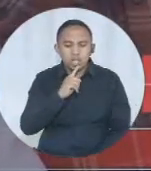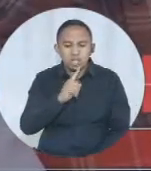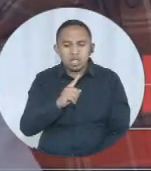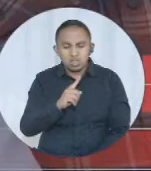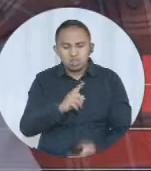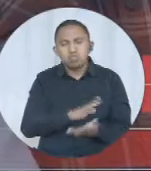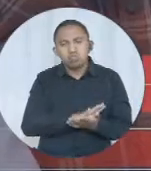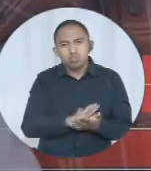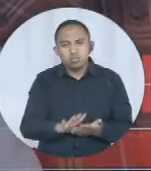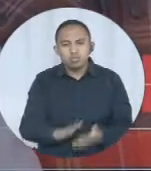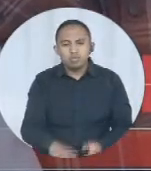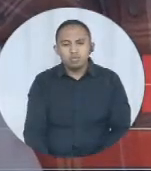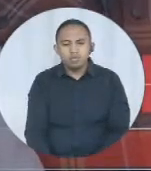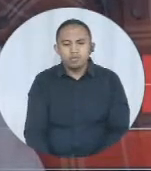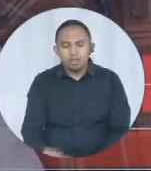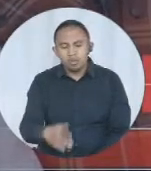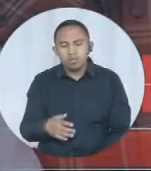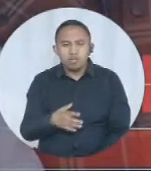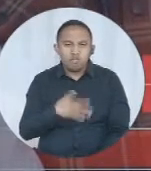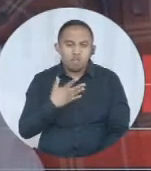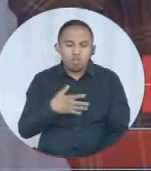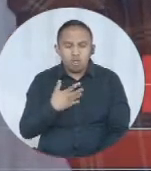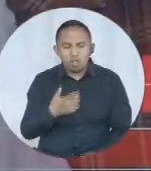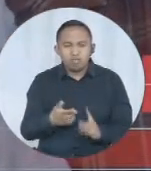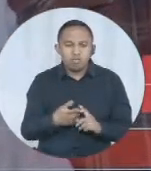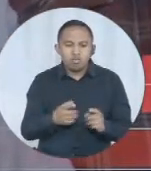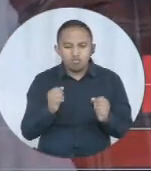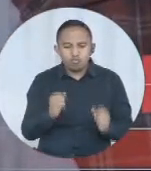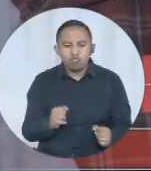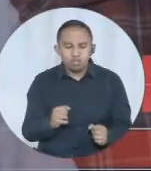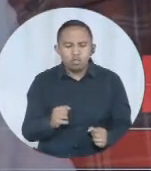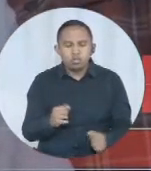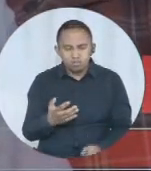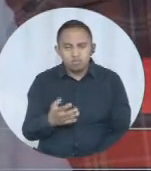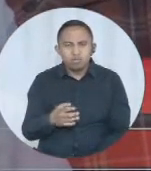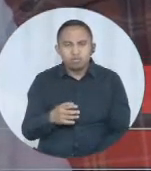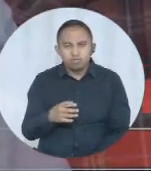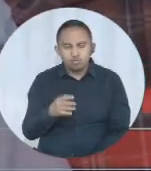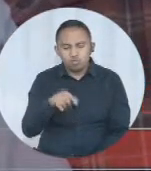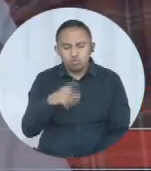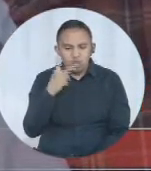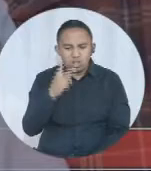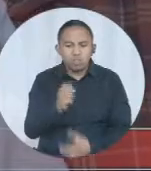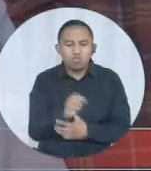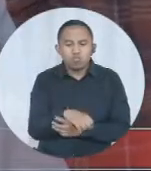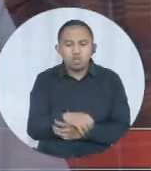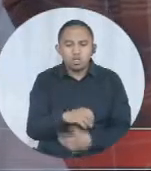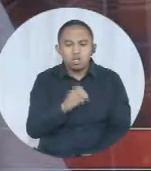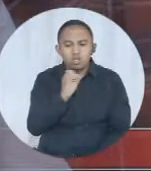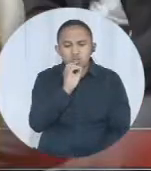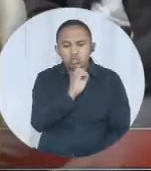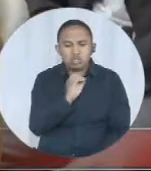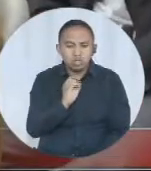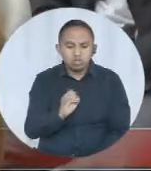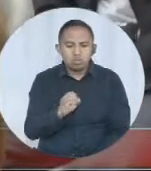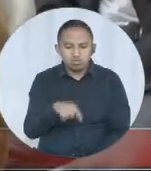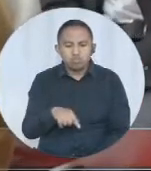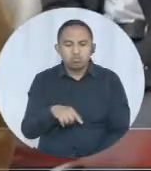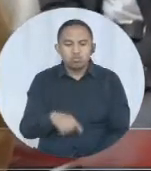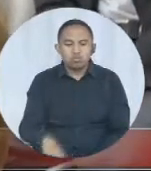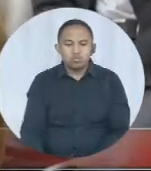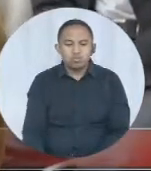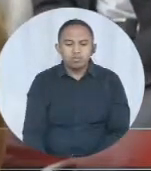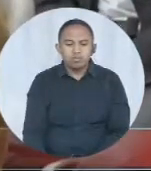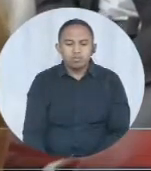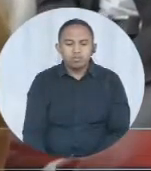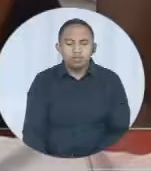velona, vonona ary nahomby 100% ity redynamisation ity fanirian'ny